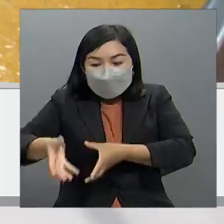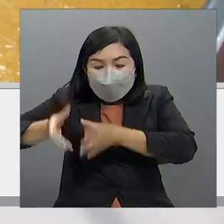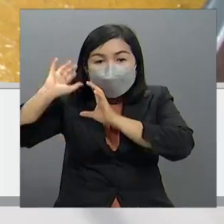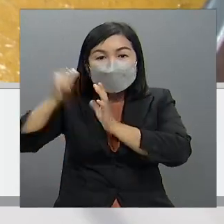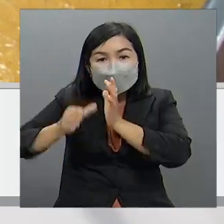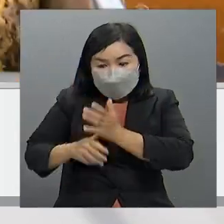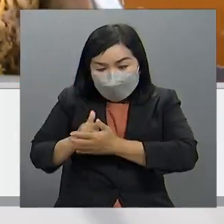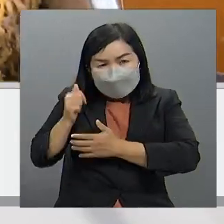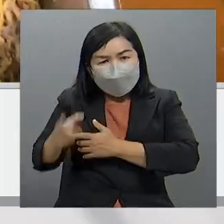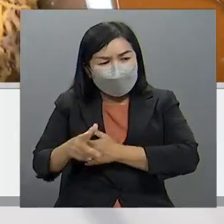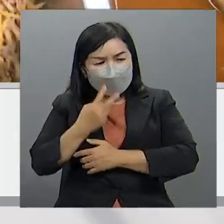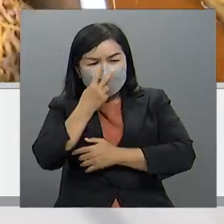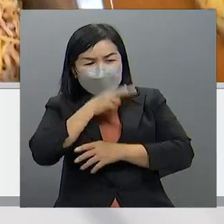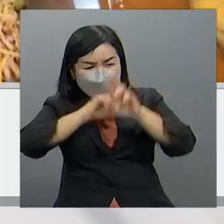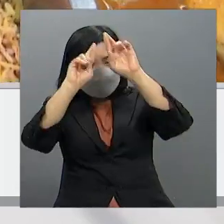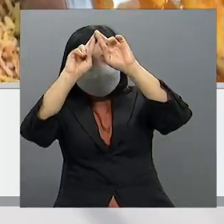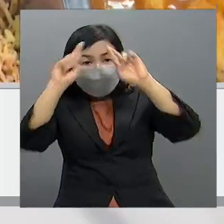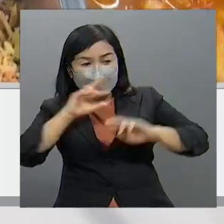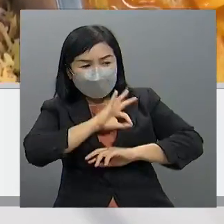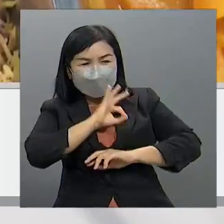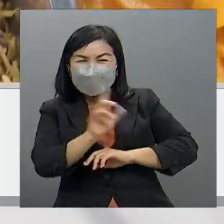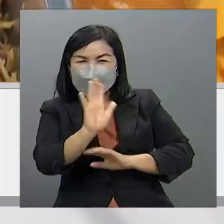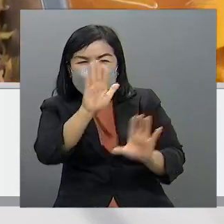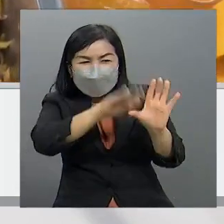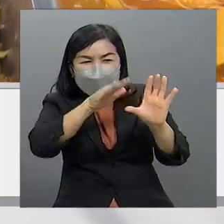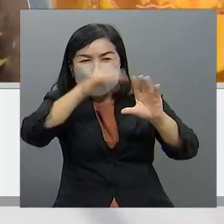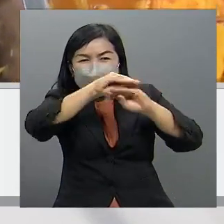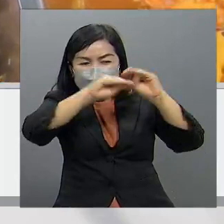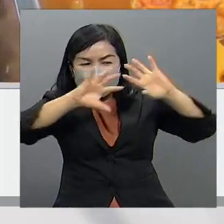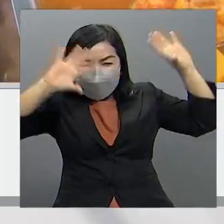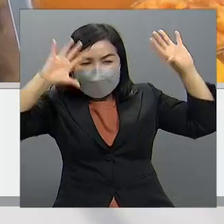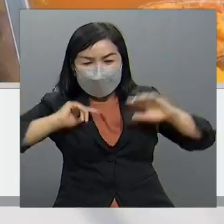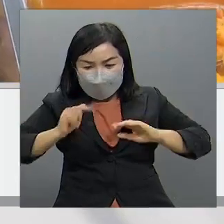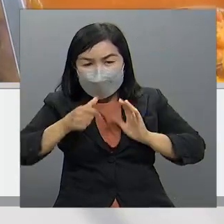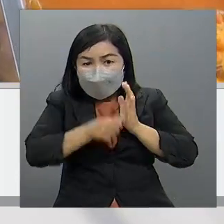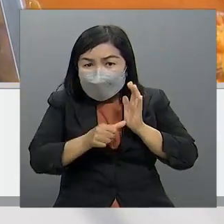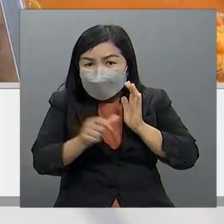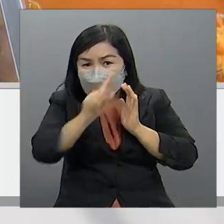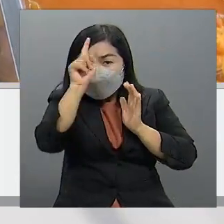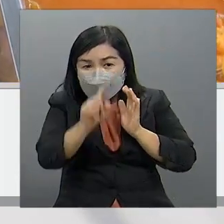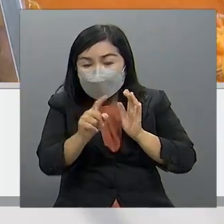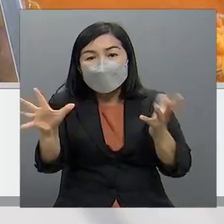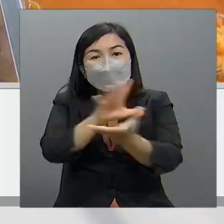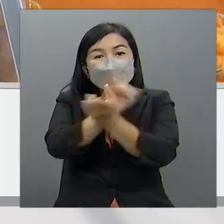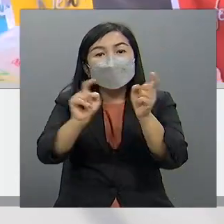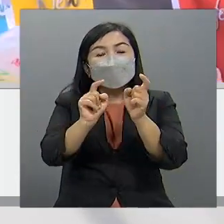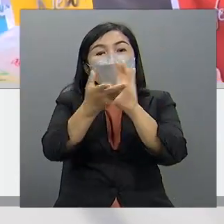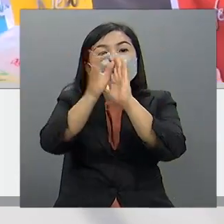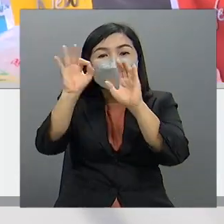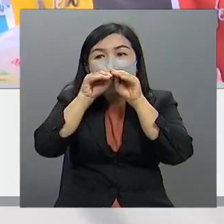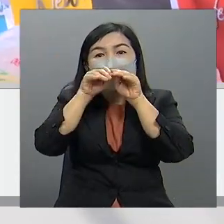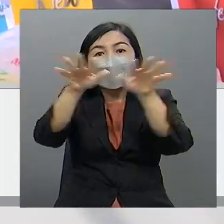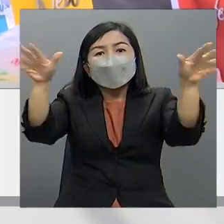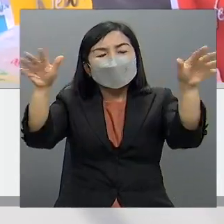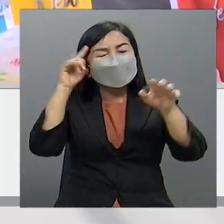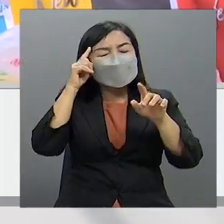องว่าเป็นการเข้าร่วมโครงการแล้วถูกเรียกเก็บภาษีหรือเปล่านะคะคนในสังคมออนไลน์ก็มีความเห็นที่หลากหลาย